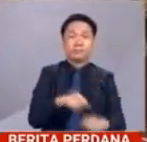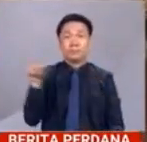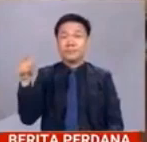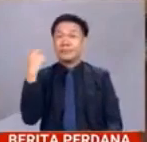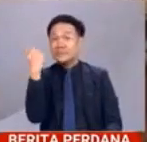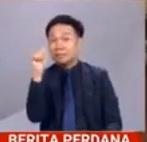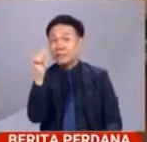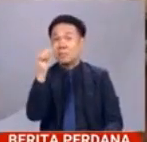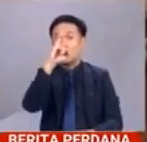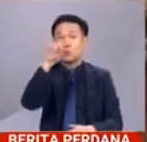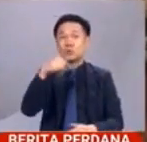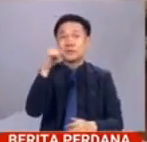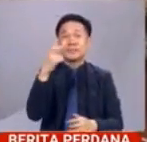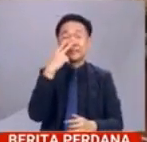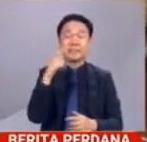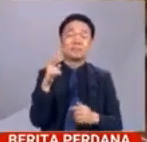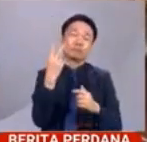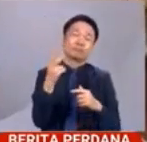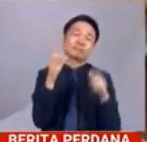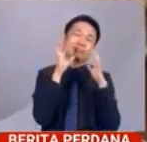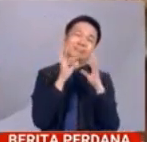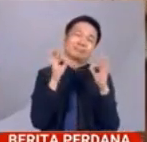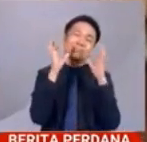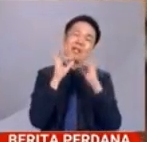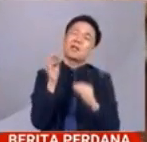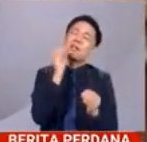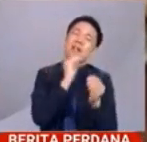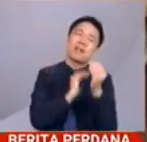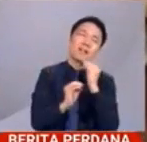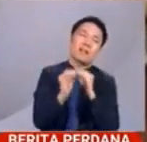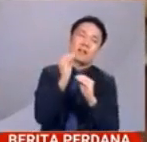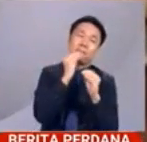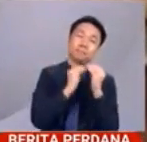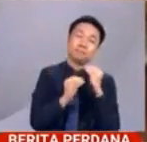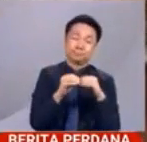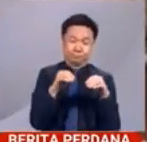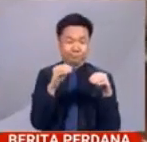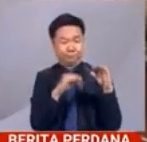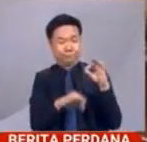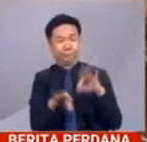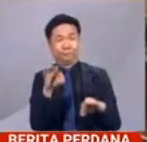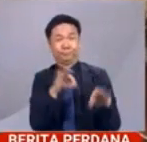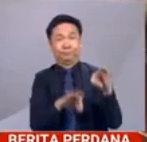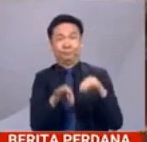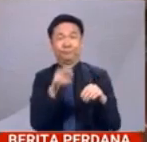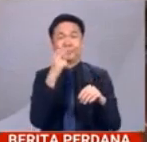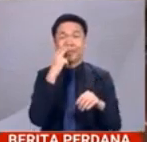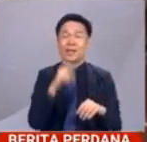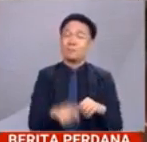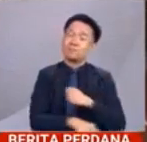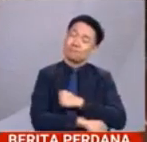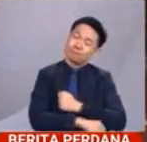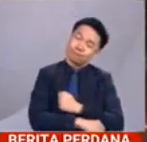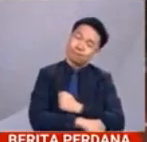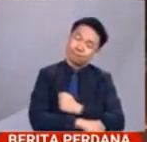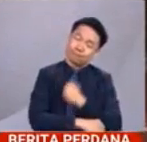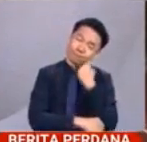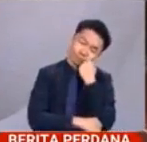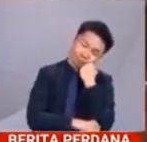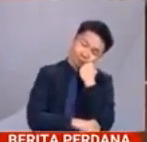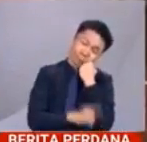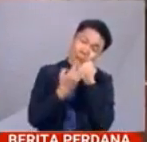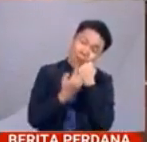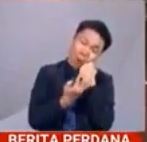video gelagat dua ekor kucing sedang menikmati makanan. Pada mulanya, salah seekor kucing dilihat sabar menunggu giliran untuk